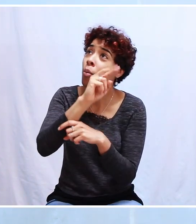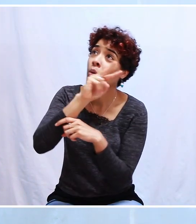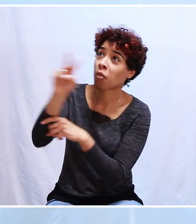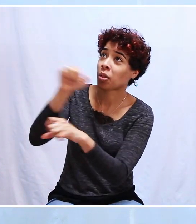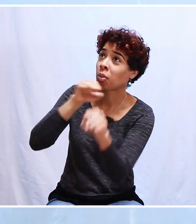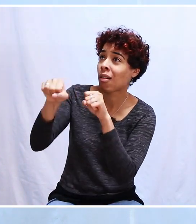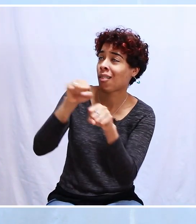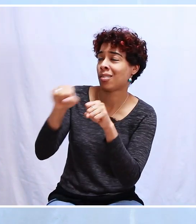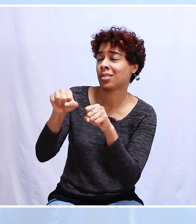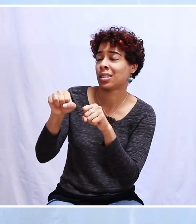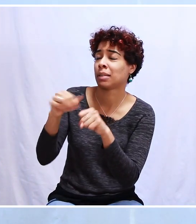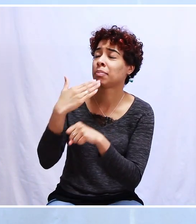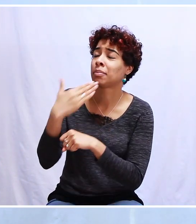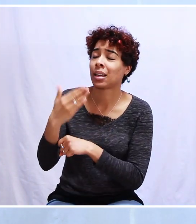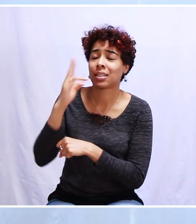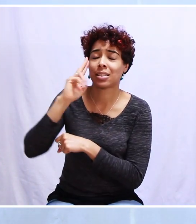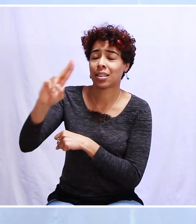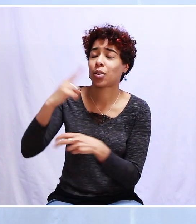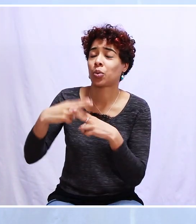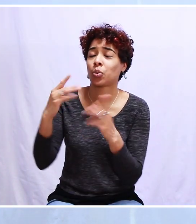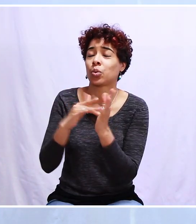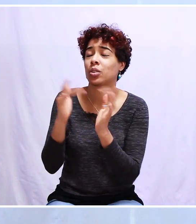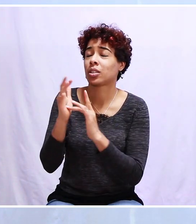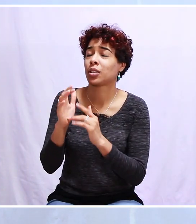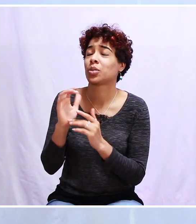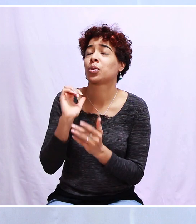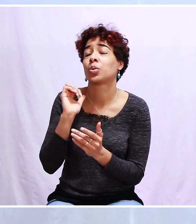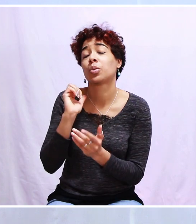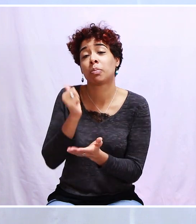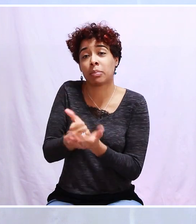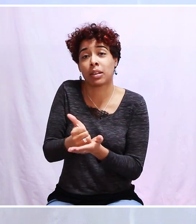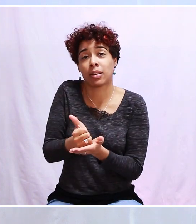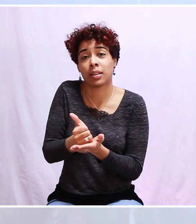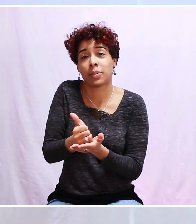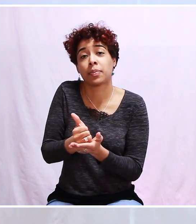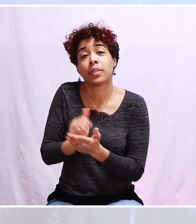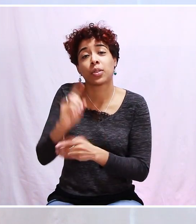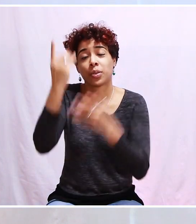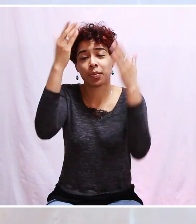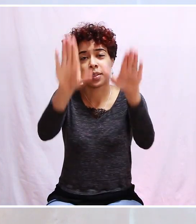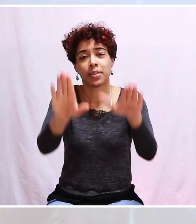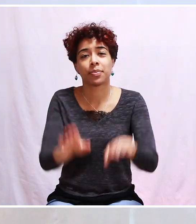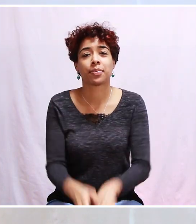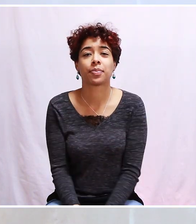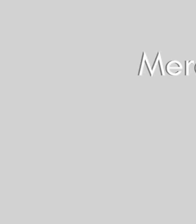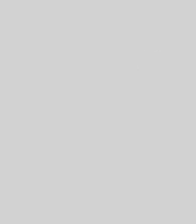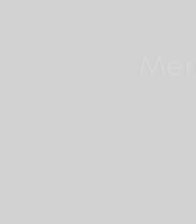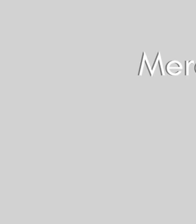l'œuvre. Merci Seigneur. Dans le nom de Jésus, j'ai prié. Amen. Que Dieu vous bénisse.